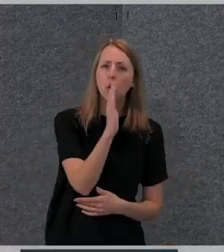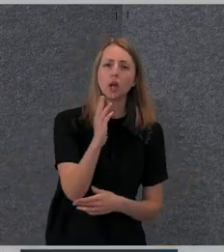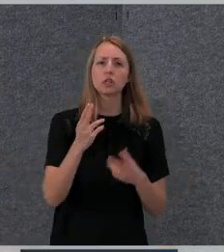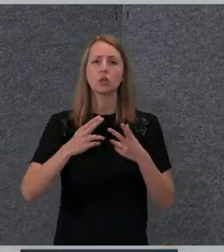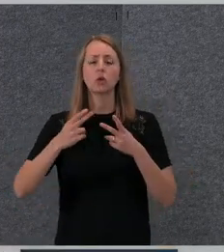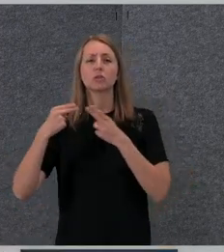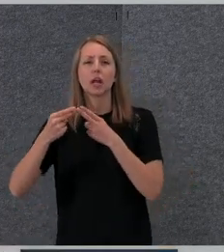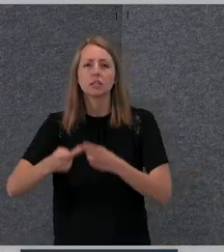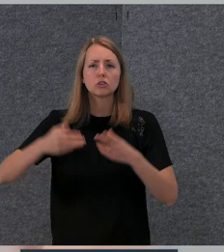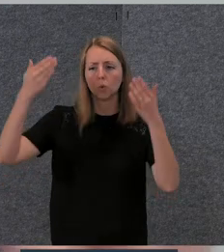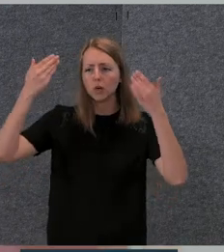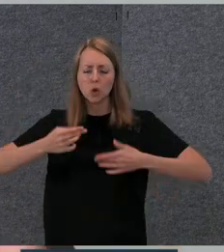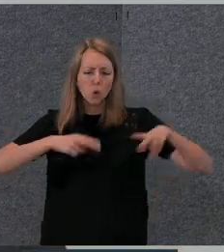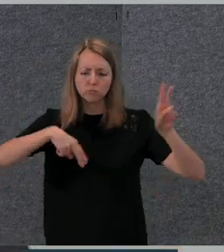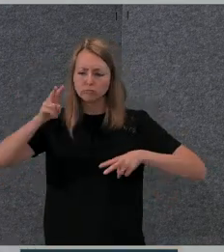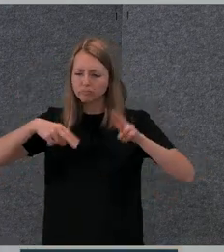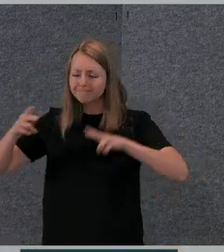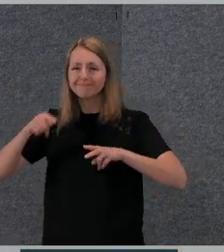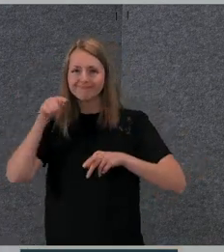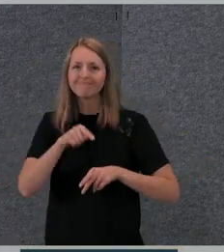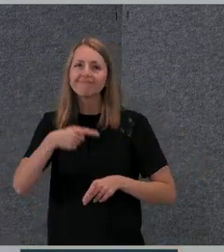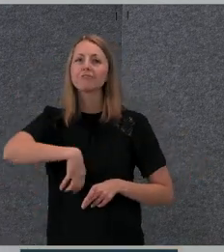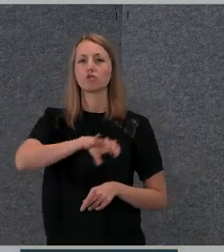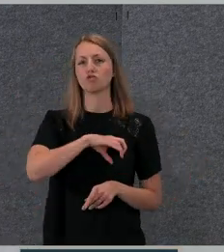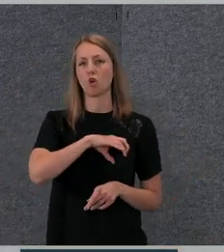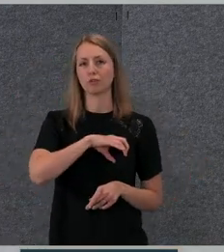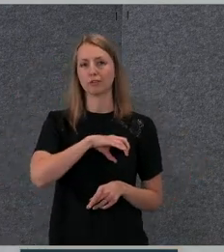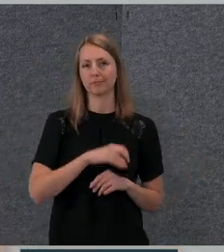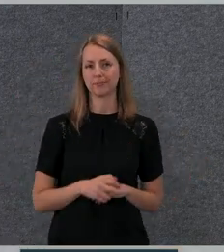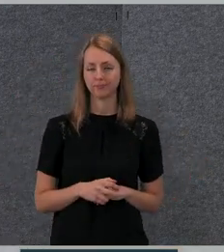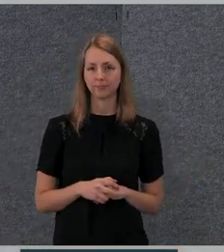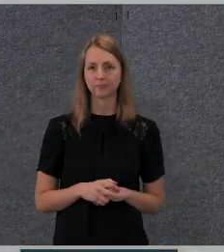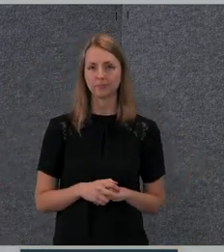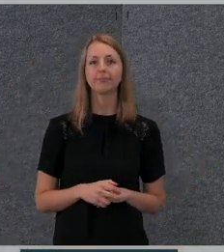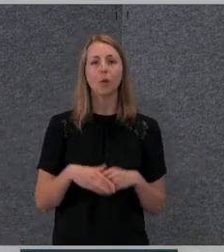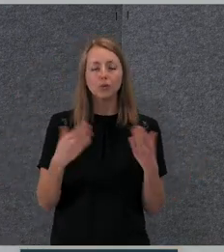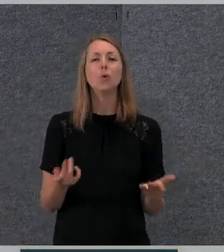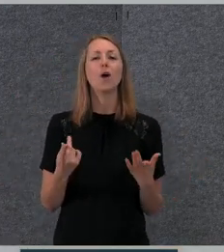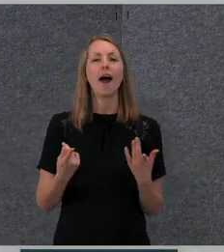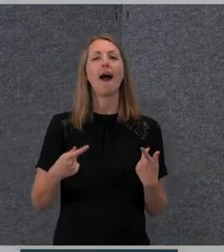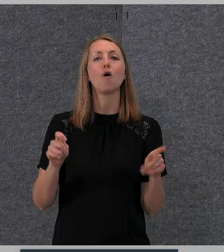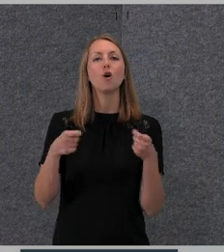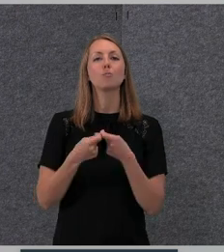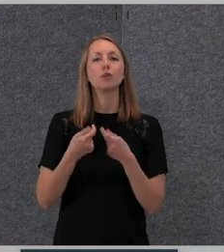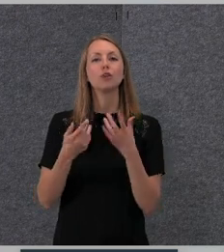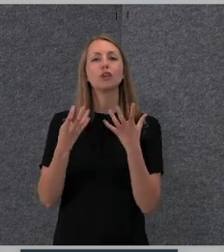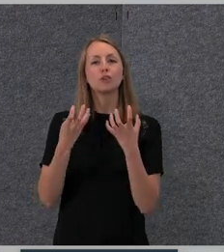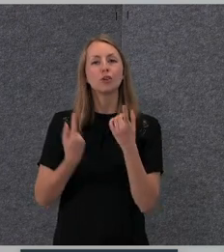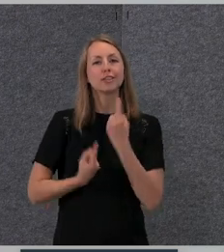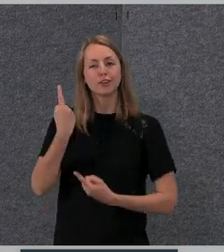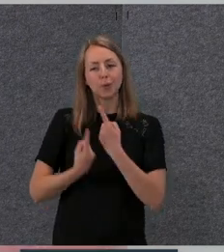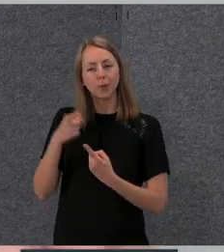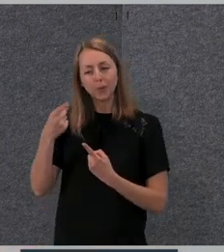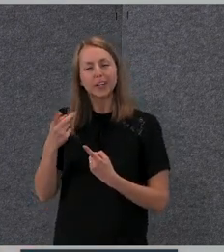und Hintergründe. Und genau diese Verschiedenheit macht auch Bündnis 90 Die Grünen so unglaublich